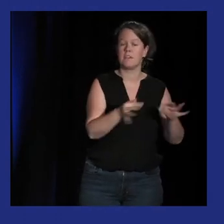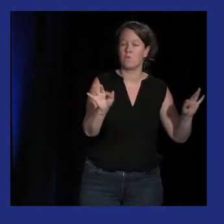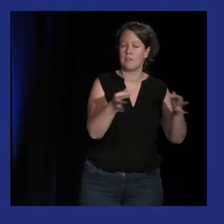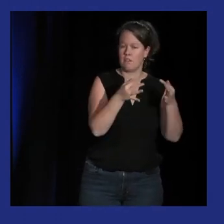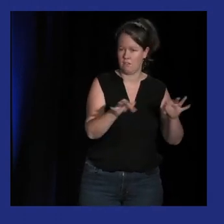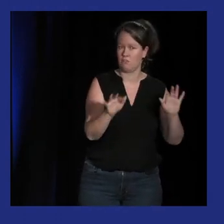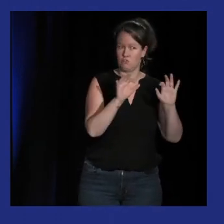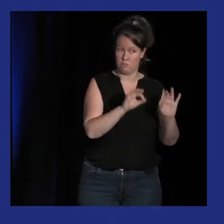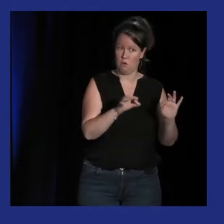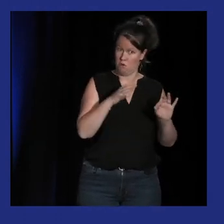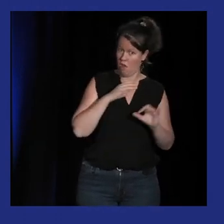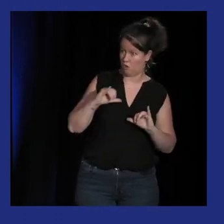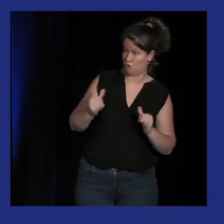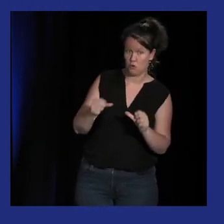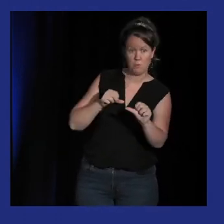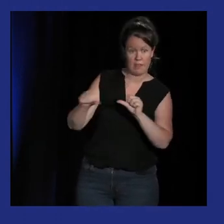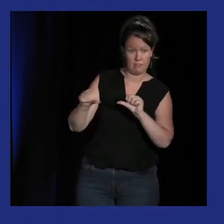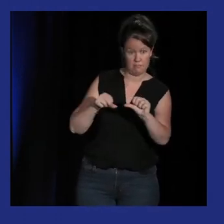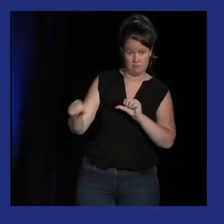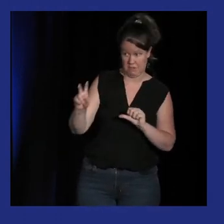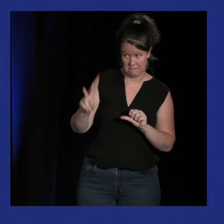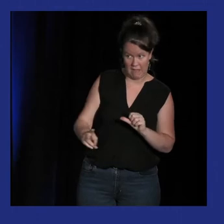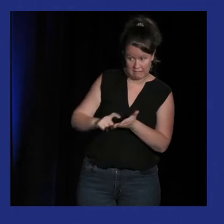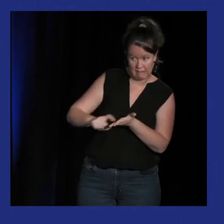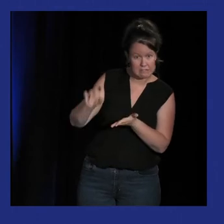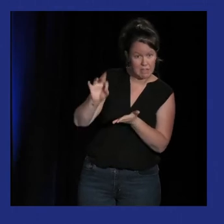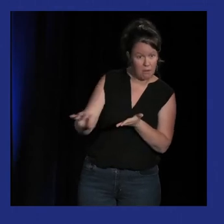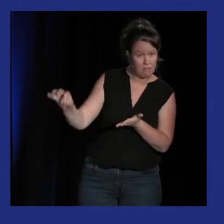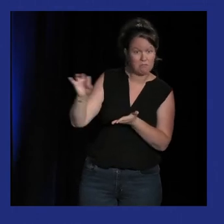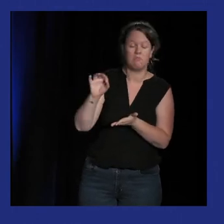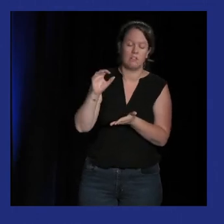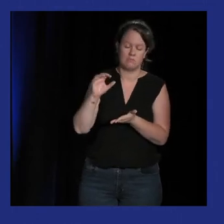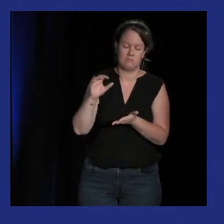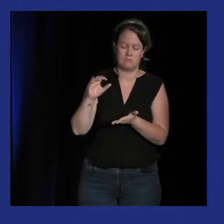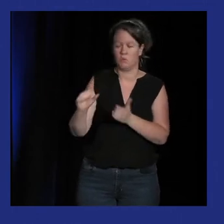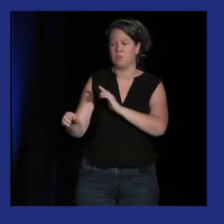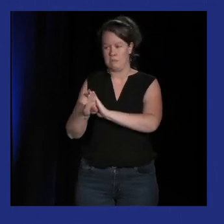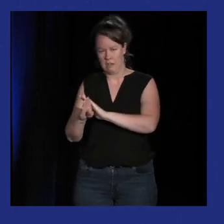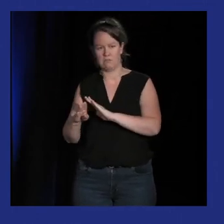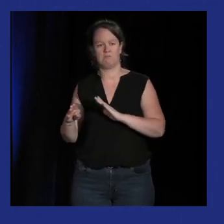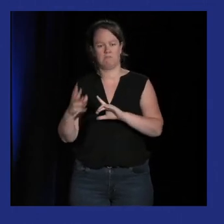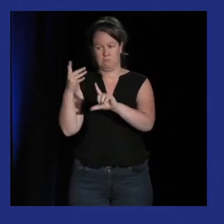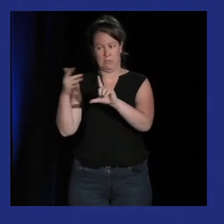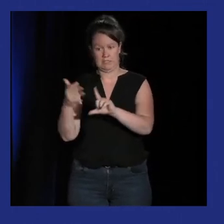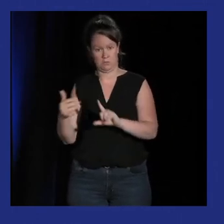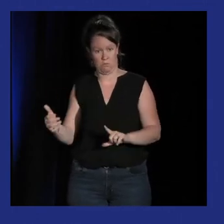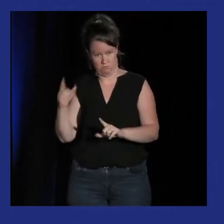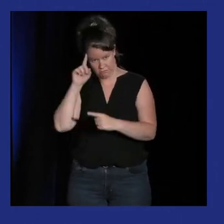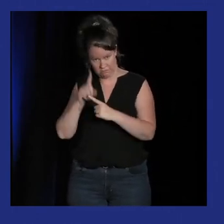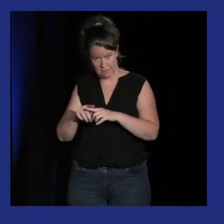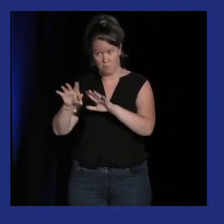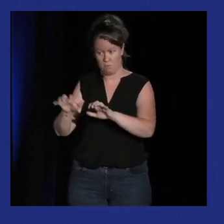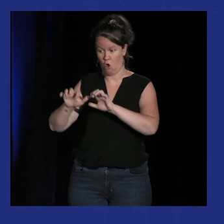joué ou originellement les musiques étaient écrites pour orchestre donc on avait reçu quelques partitions mais on a fait beaucoup de